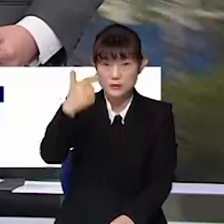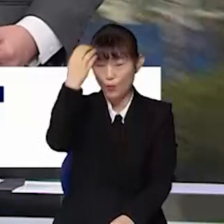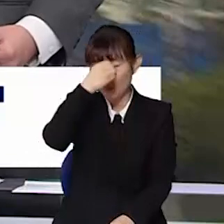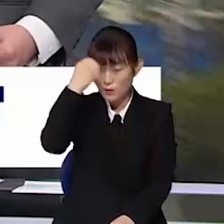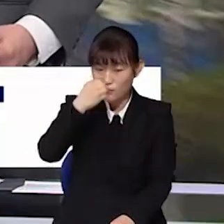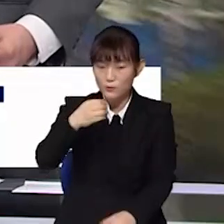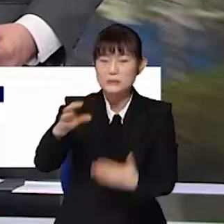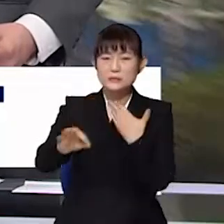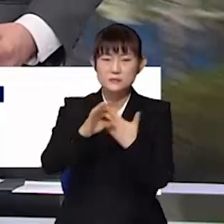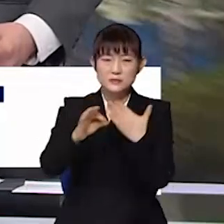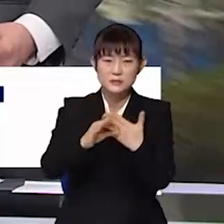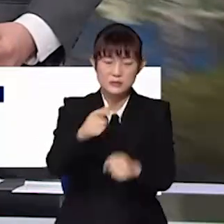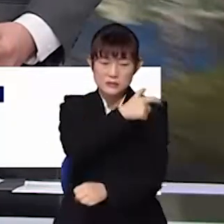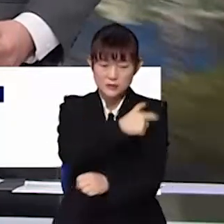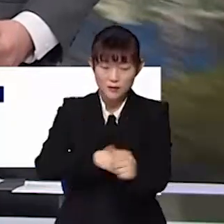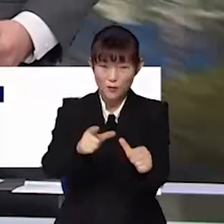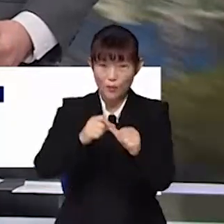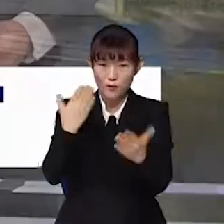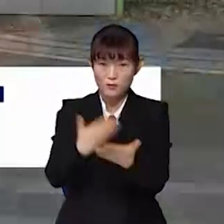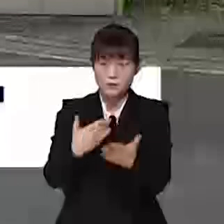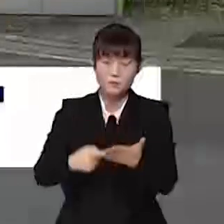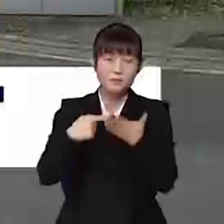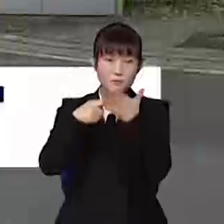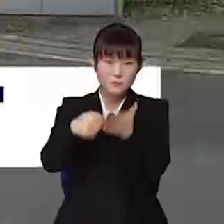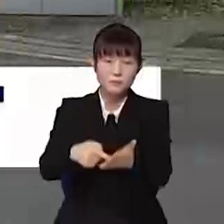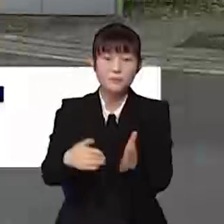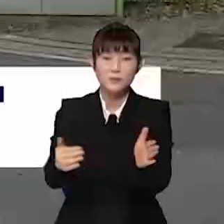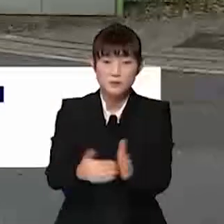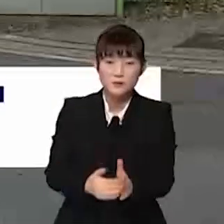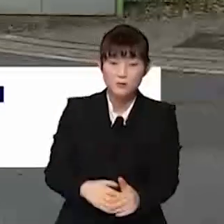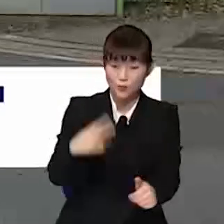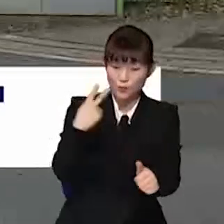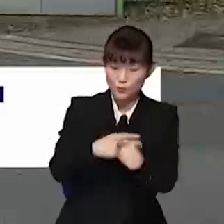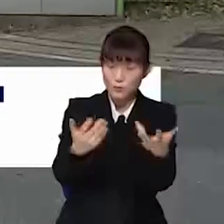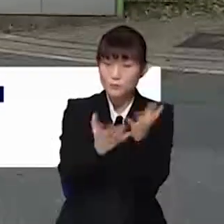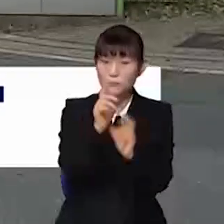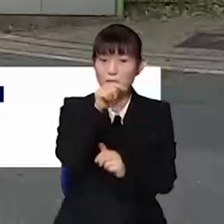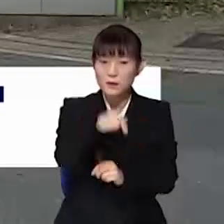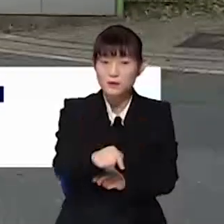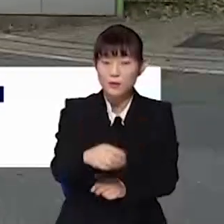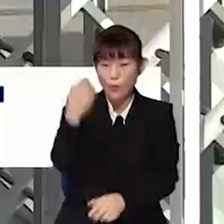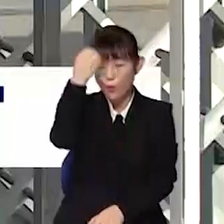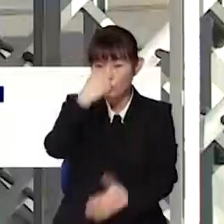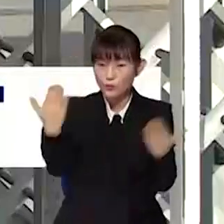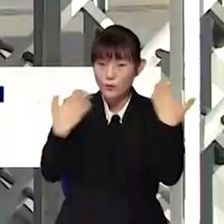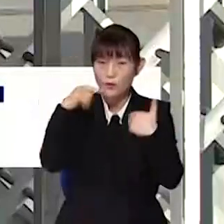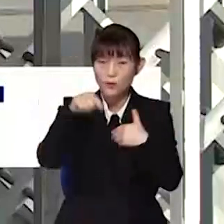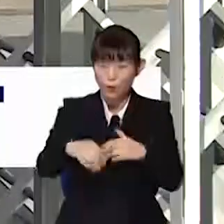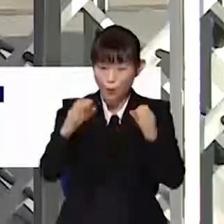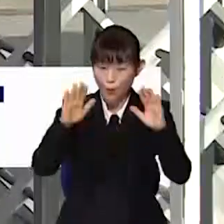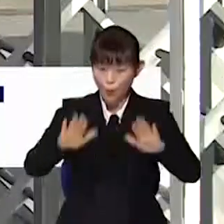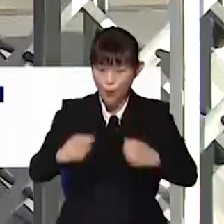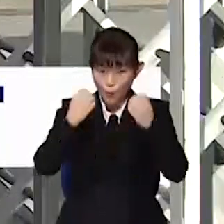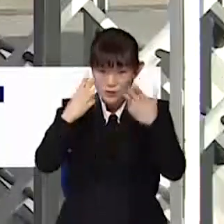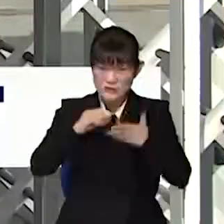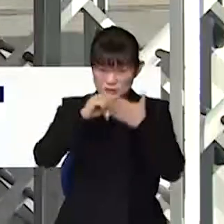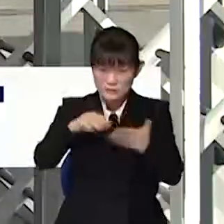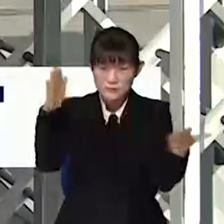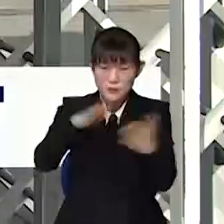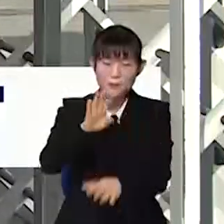임시이사를 선임해야 한다고 주장했습니다. 광주교사노조에 따르면 명진 고등학교의 올해 신입생은